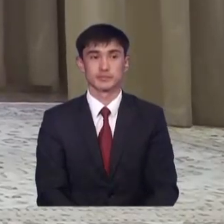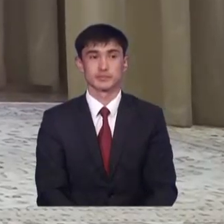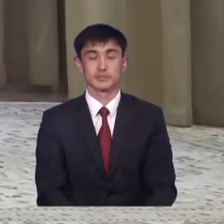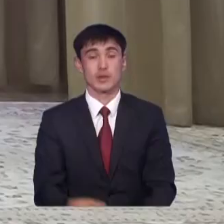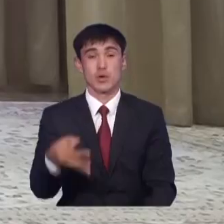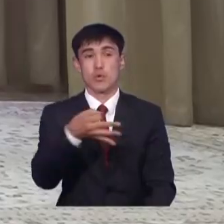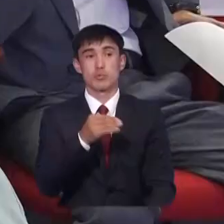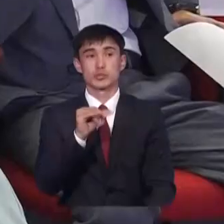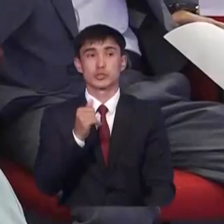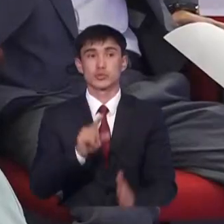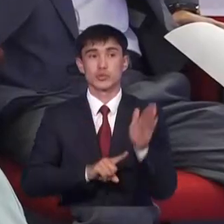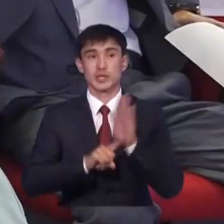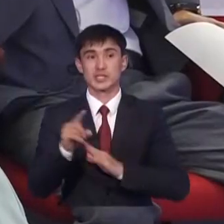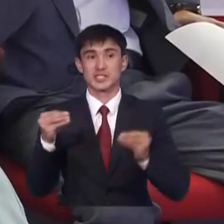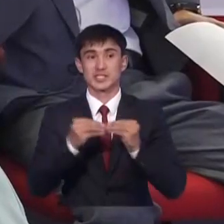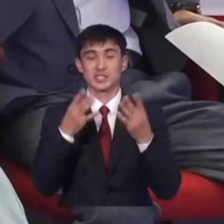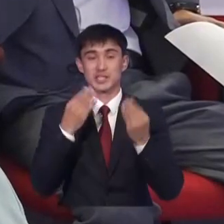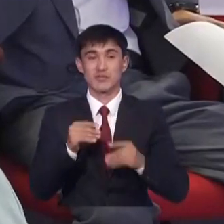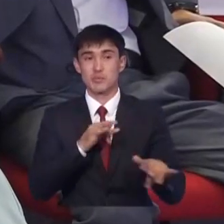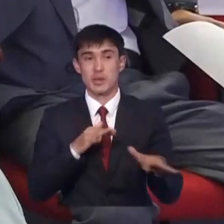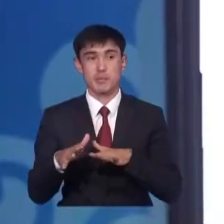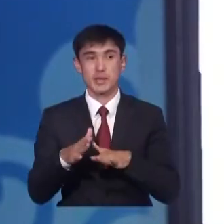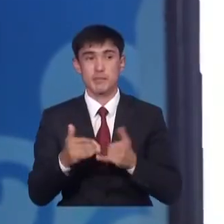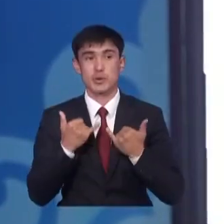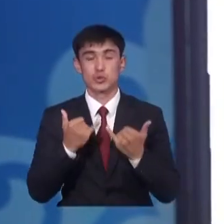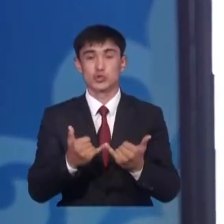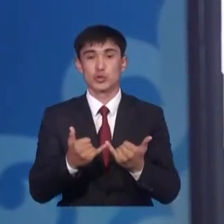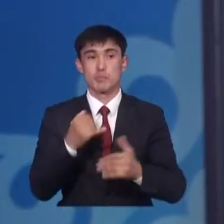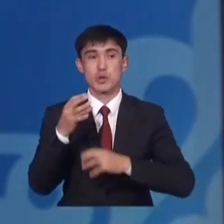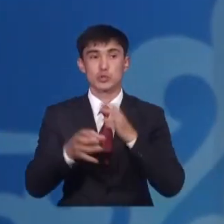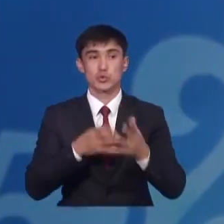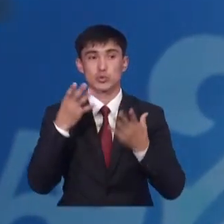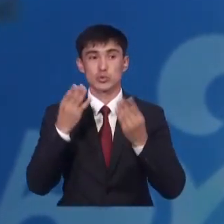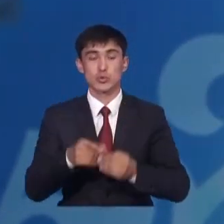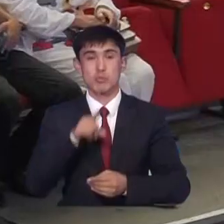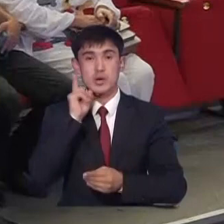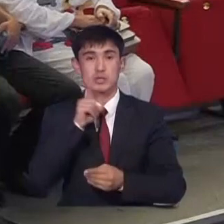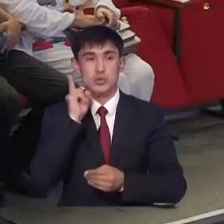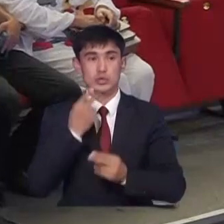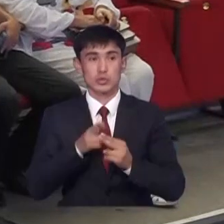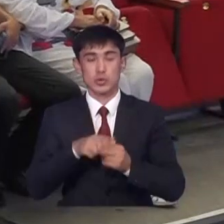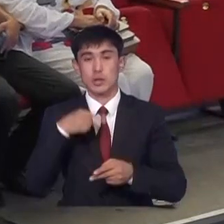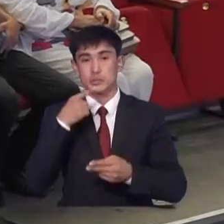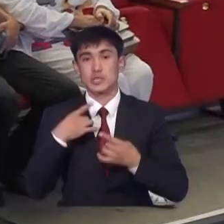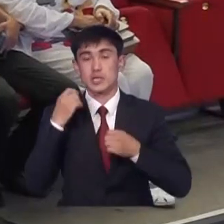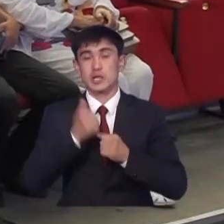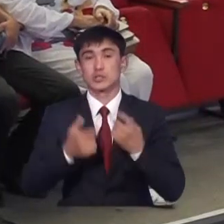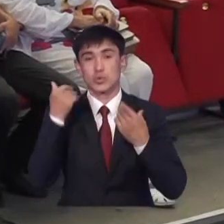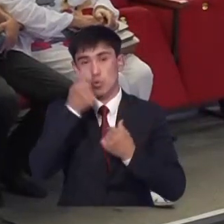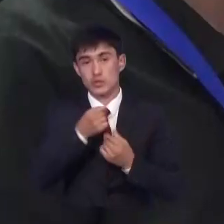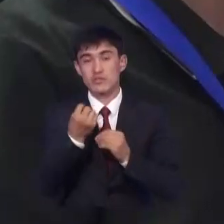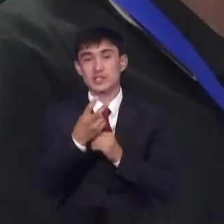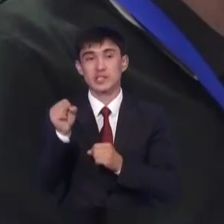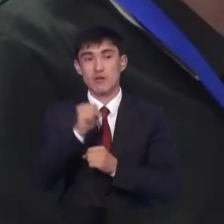В области ЖТСУ стартовали 10-дневные мероприятия, приуроченные к Международному дню молодежи, который отмечается ежегодно